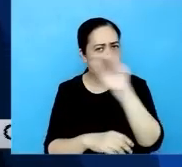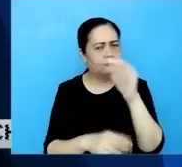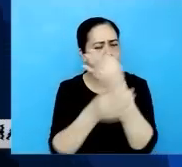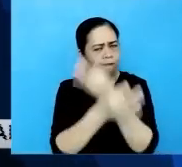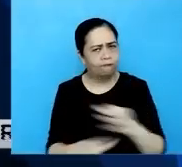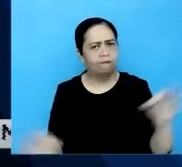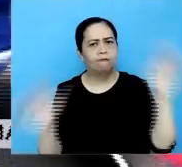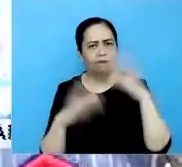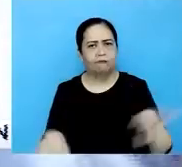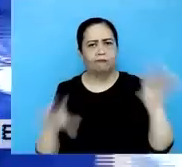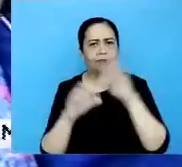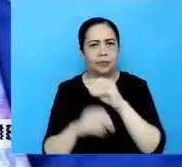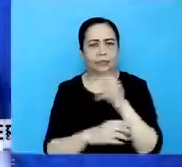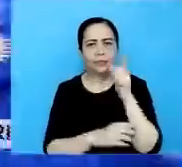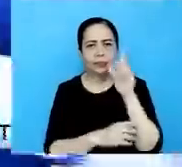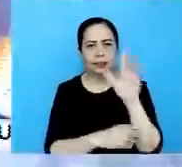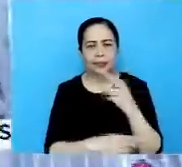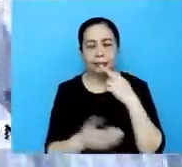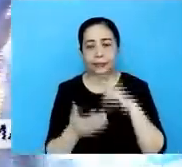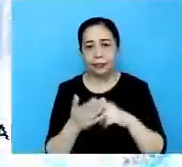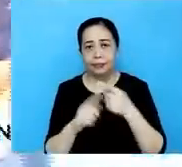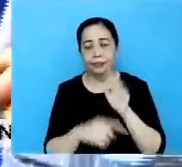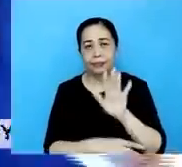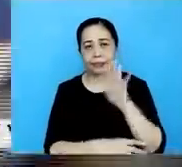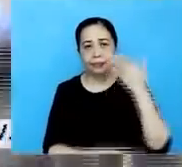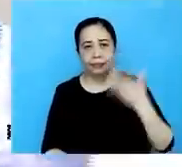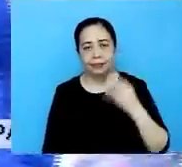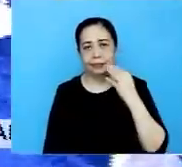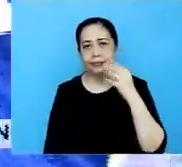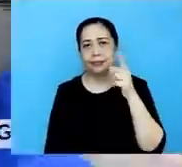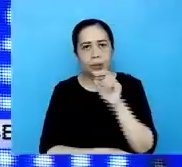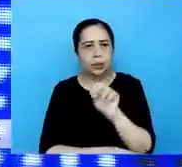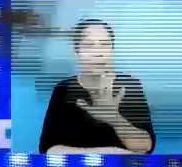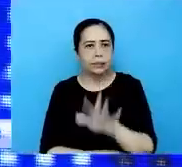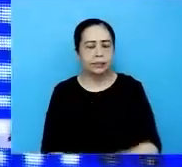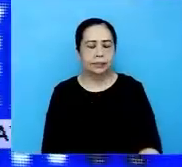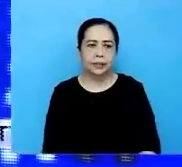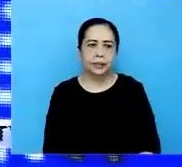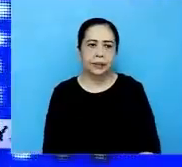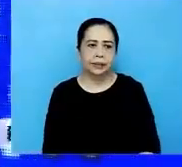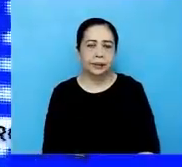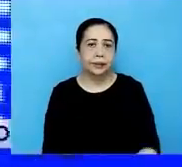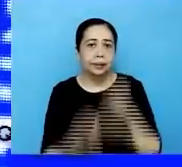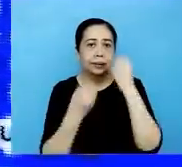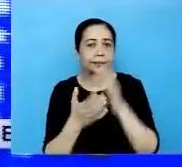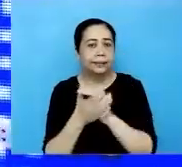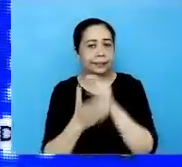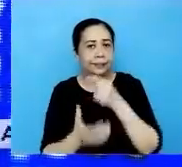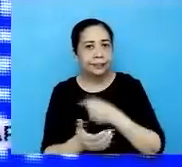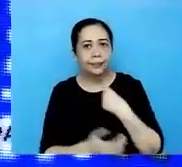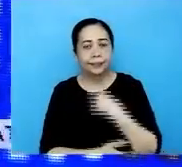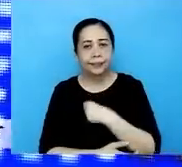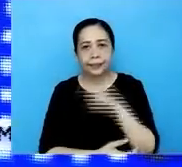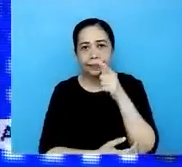ng tuluyan si De Lima. Nagbabalita mula sa frontline, Mean Los Baños, News 5. Nagpaabot ng pagbati kay Senator Laila De